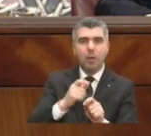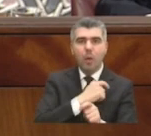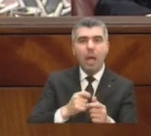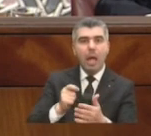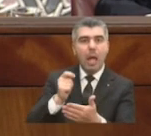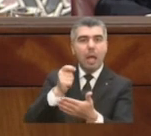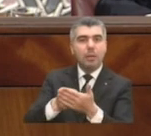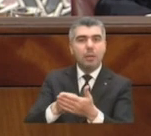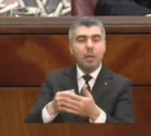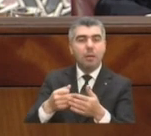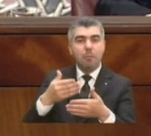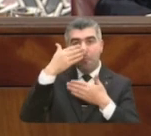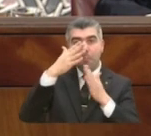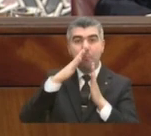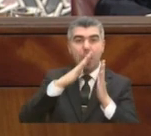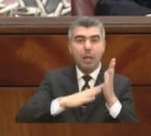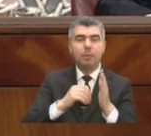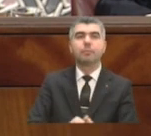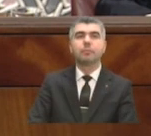القضائيه